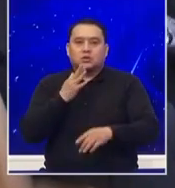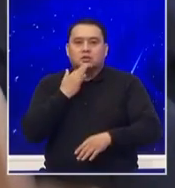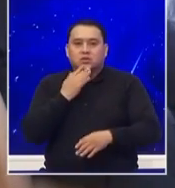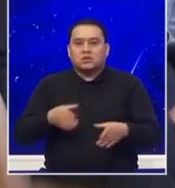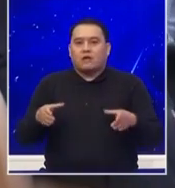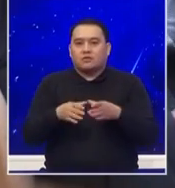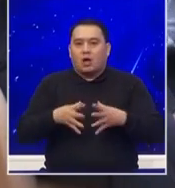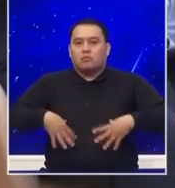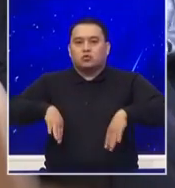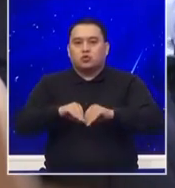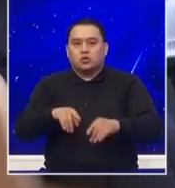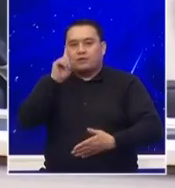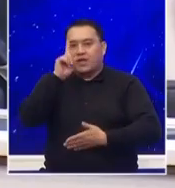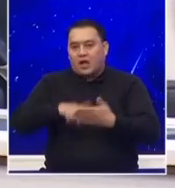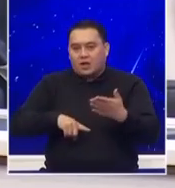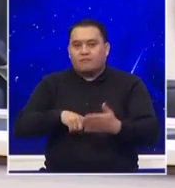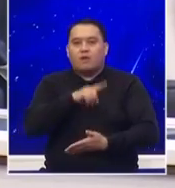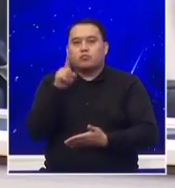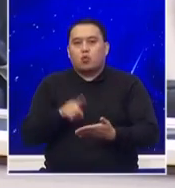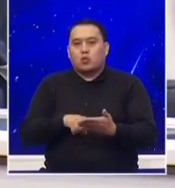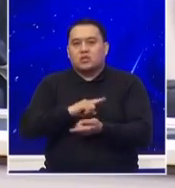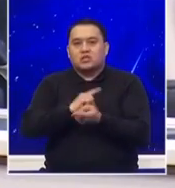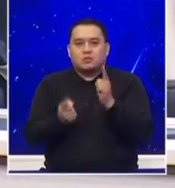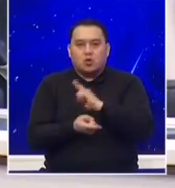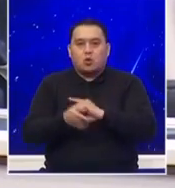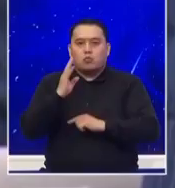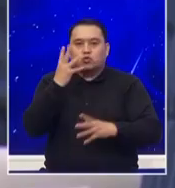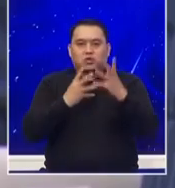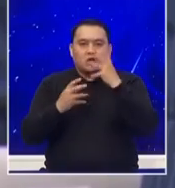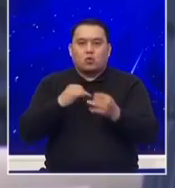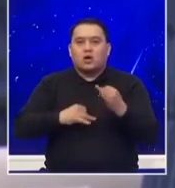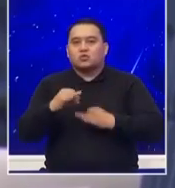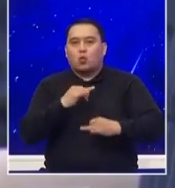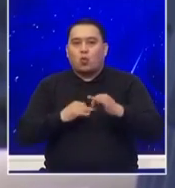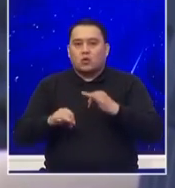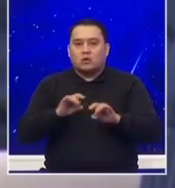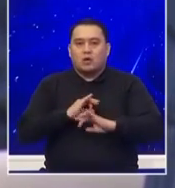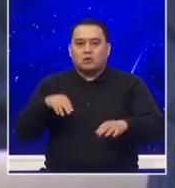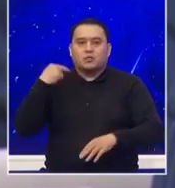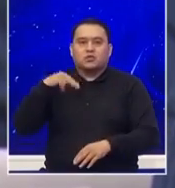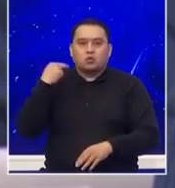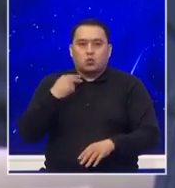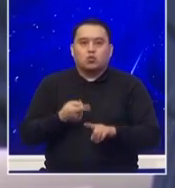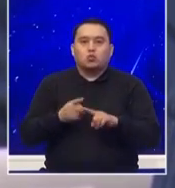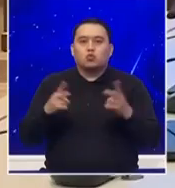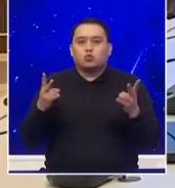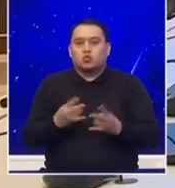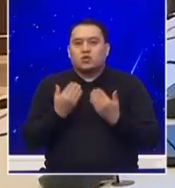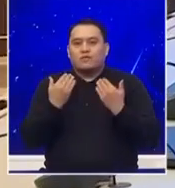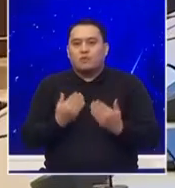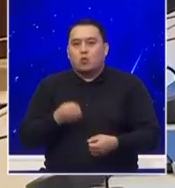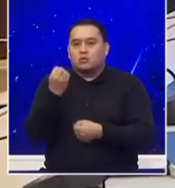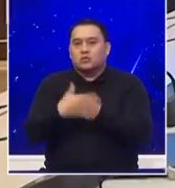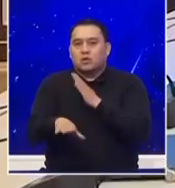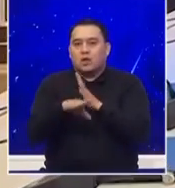Национального совета общественного доверия, где по вопросам реформ будет очень серьезный разговор, уведомил президент. Стоит отметить, сегодня